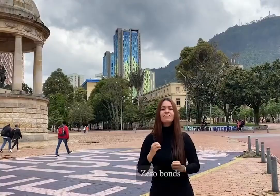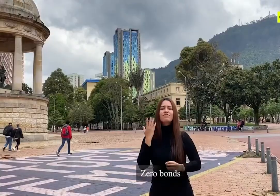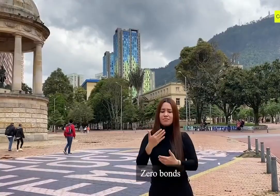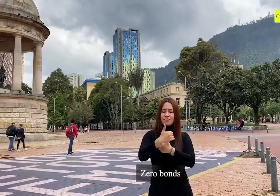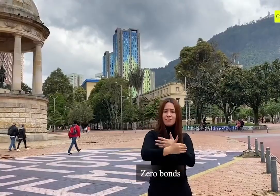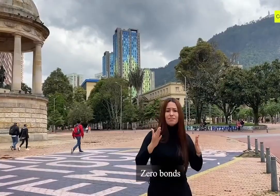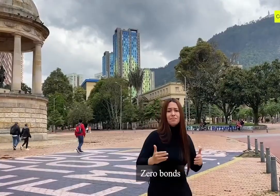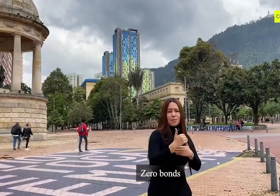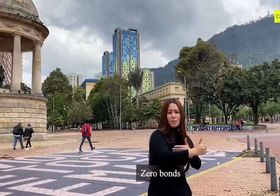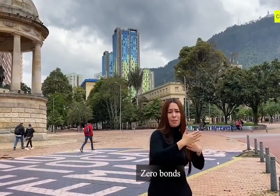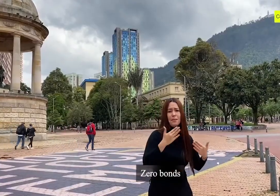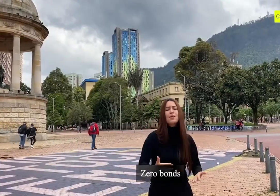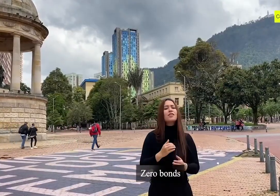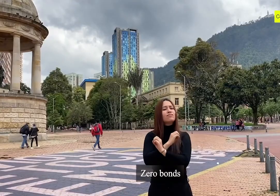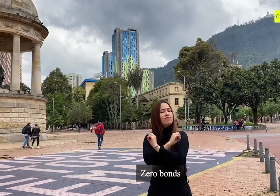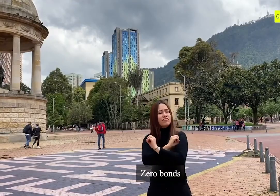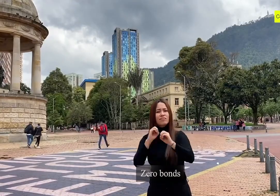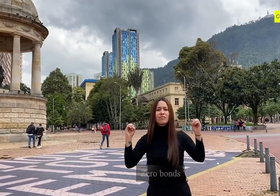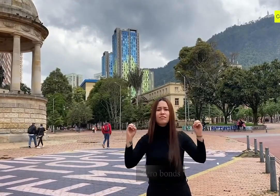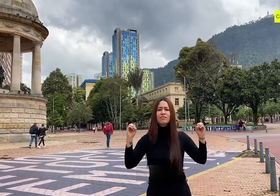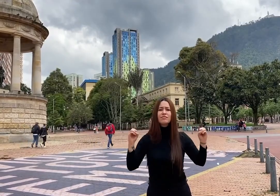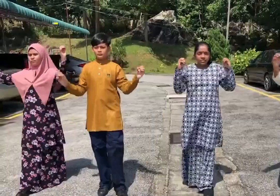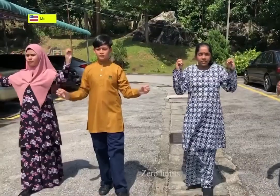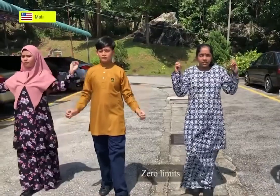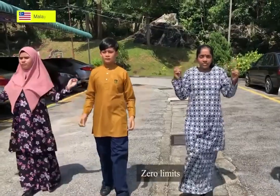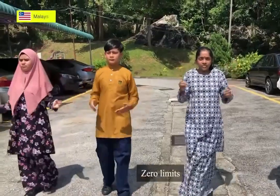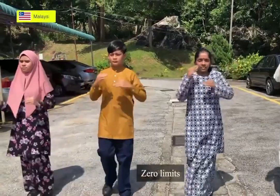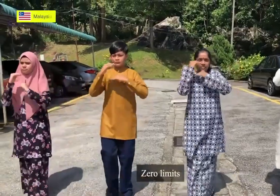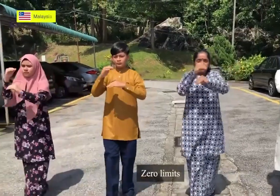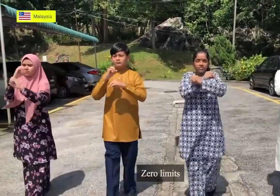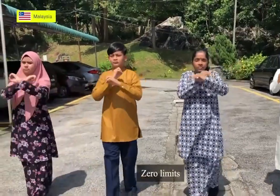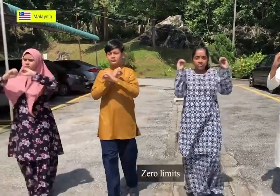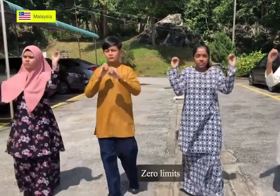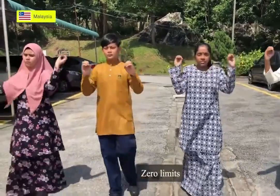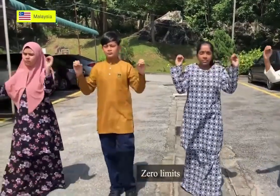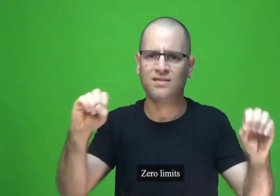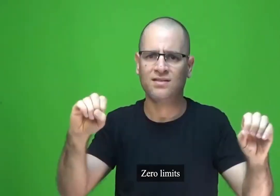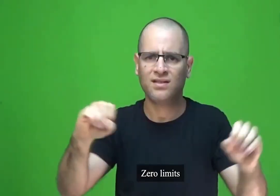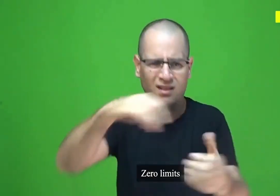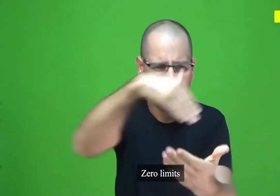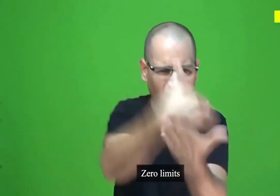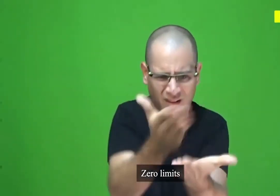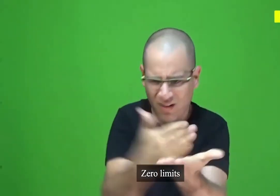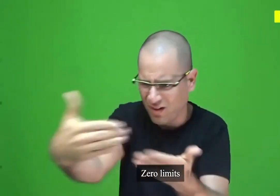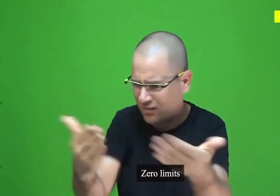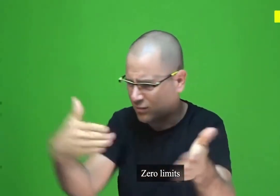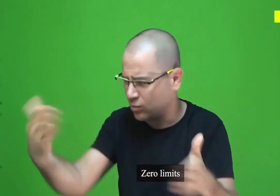borders, zero bonds, zero